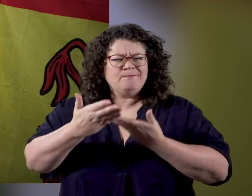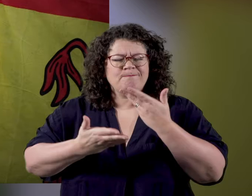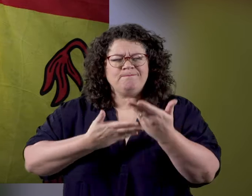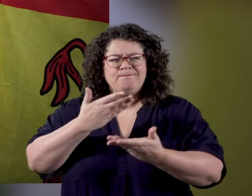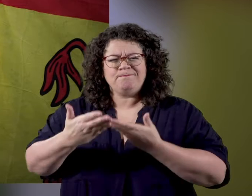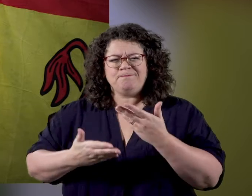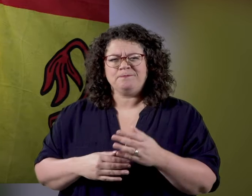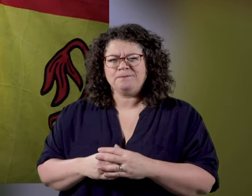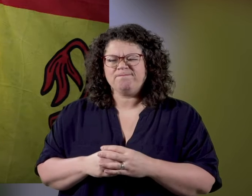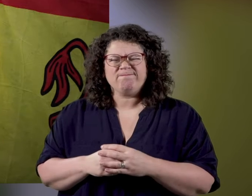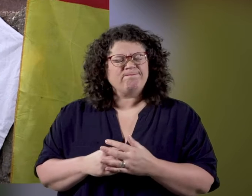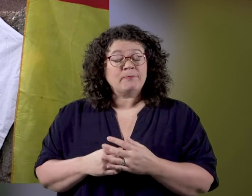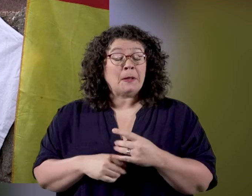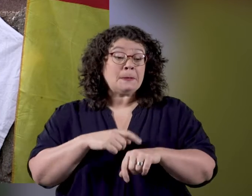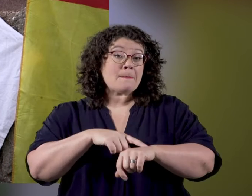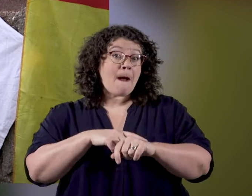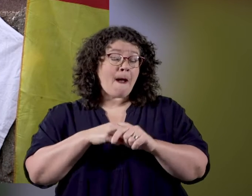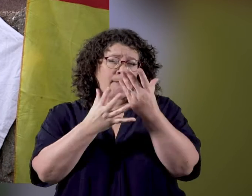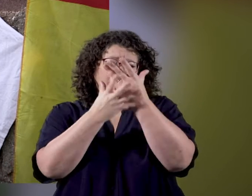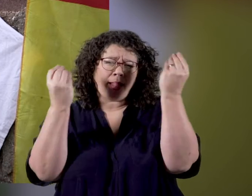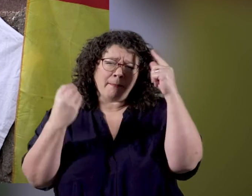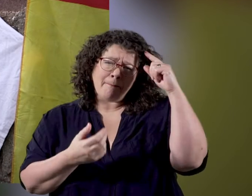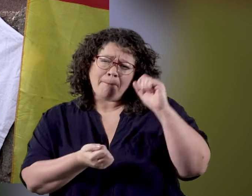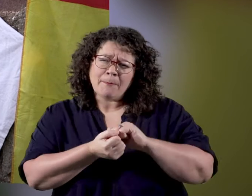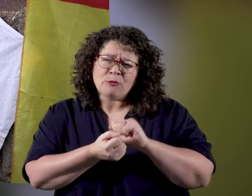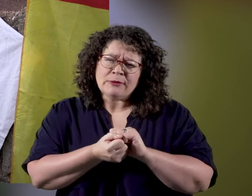chi'n dal i siarad Cymraeg? Dwi mor falch.